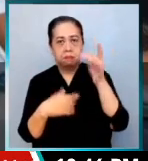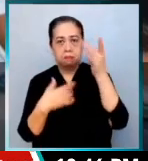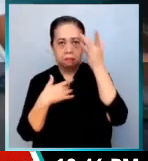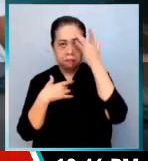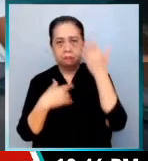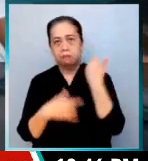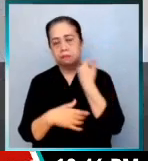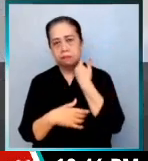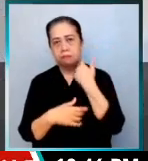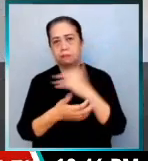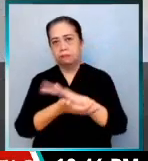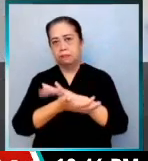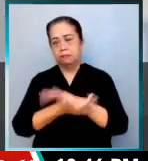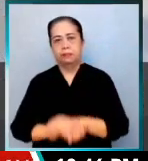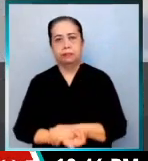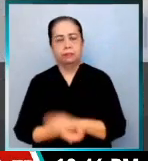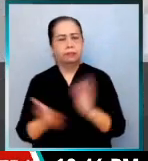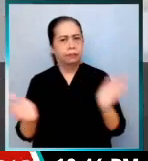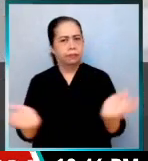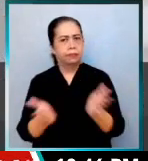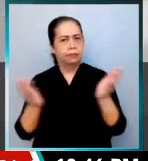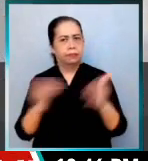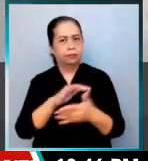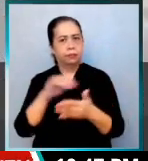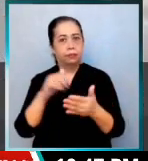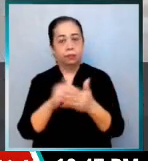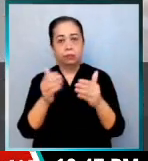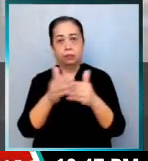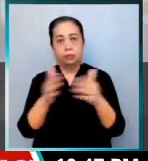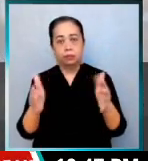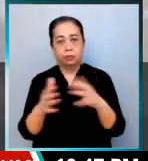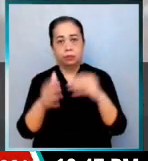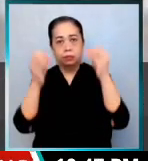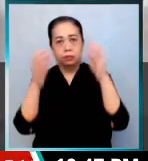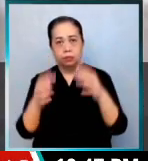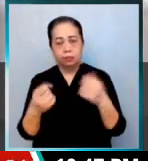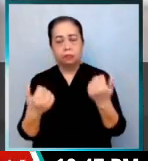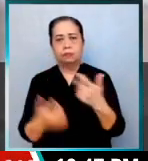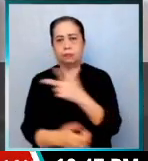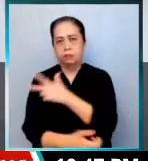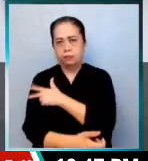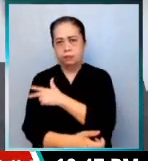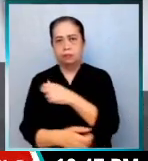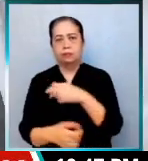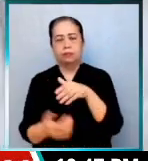COVID. Hinihikayat naman ang lahat ng estudyante at guro na magpabakuna kontra COVID.